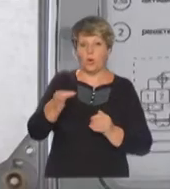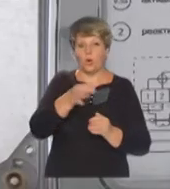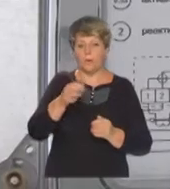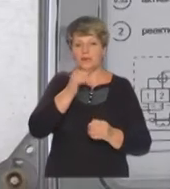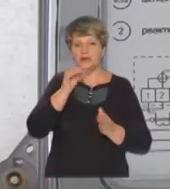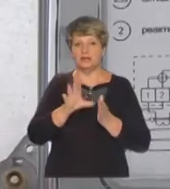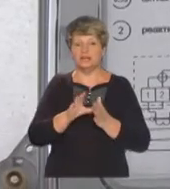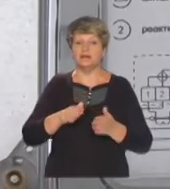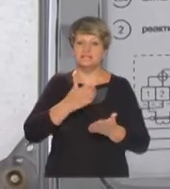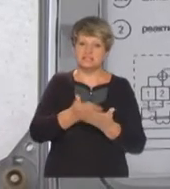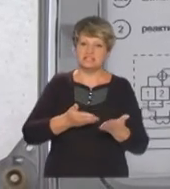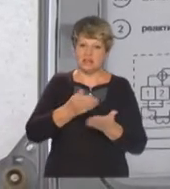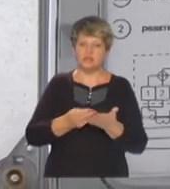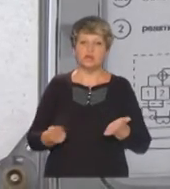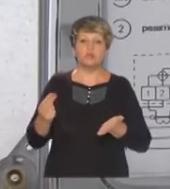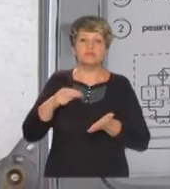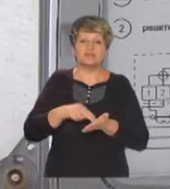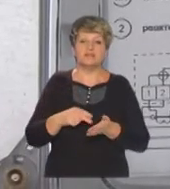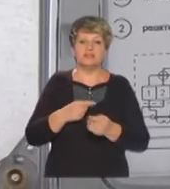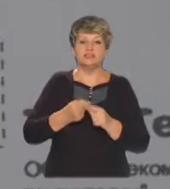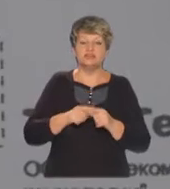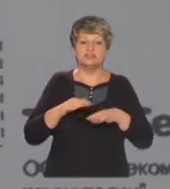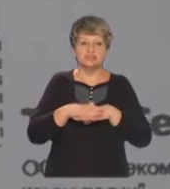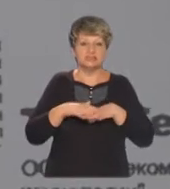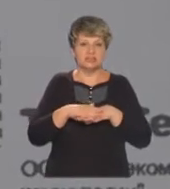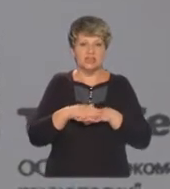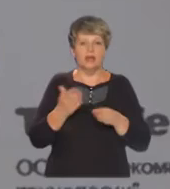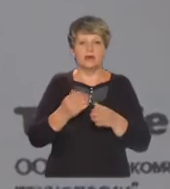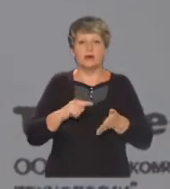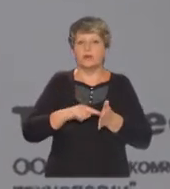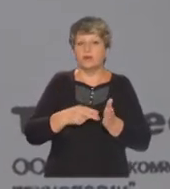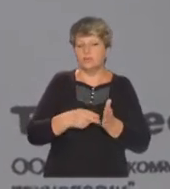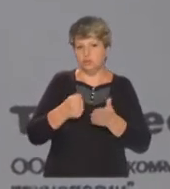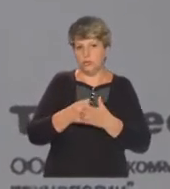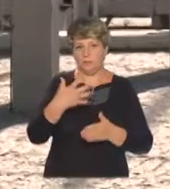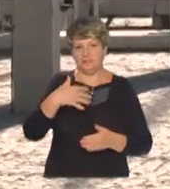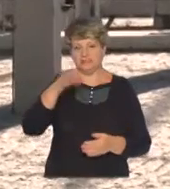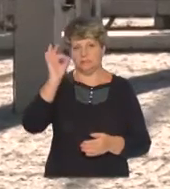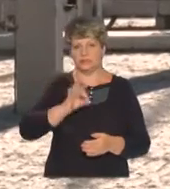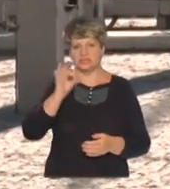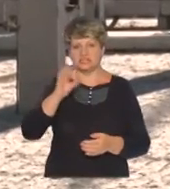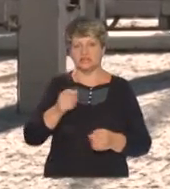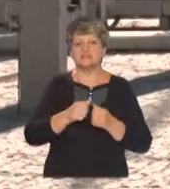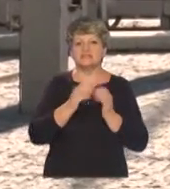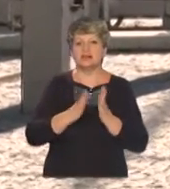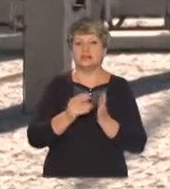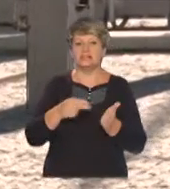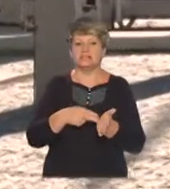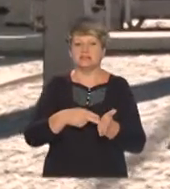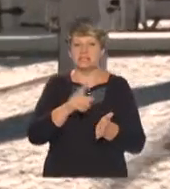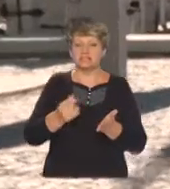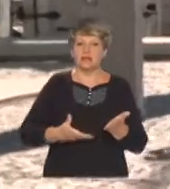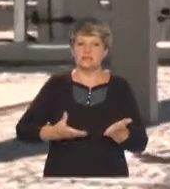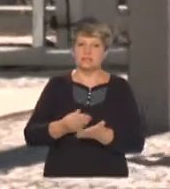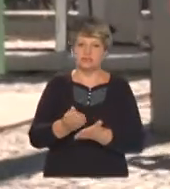в обленерго радять встановлювати дифтарифні лічильники, які дозволяють заощаджувати до 50% від загальної ціни